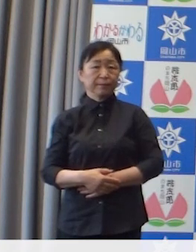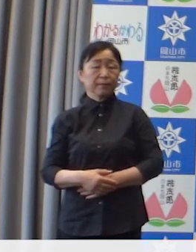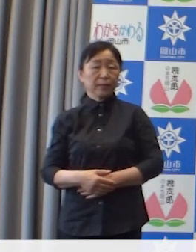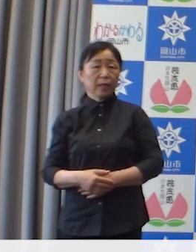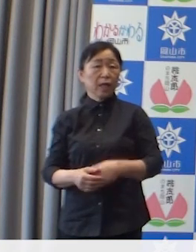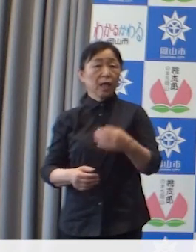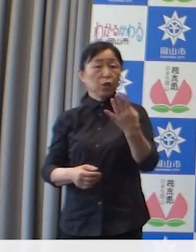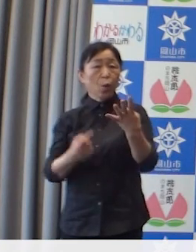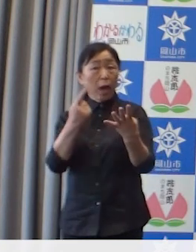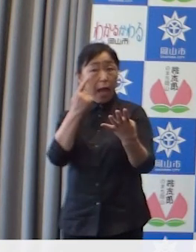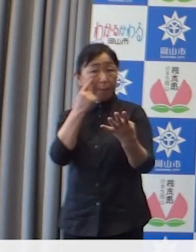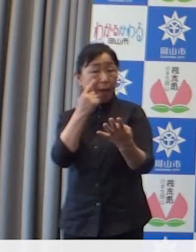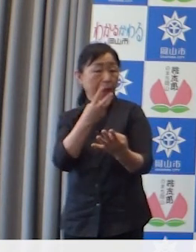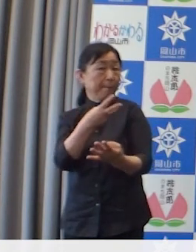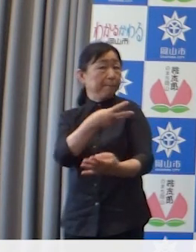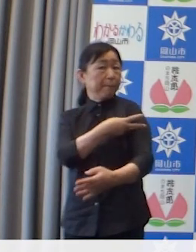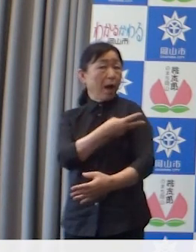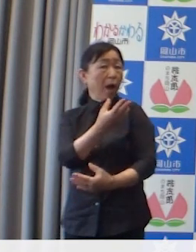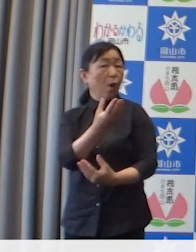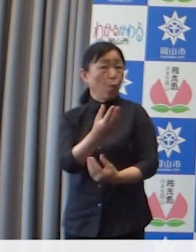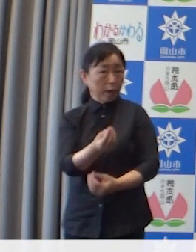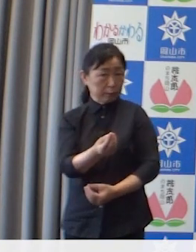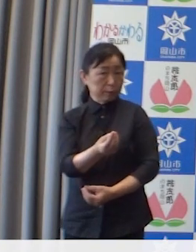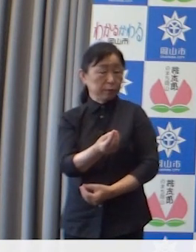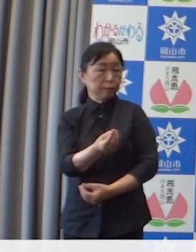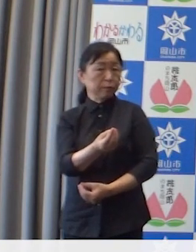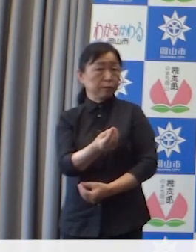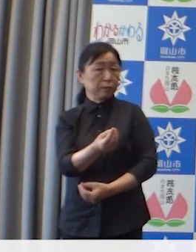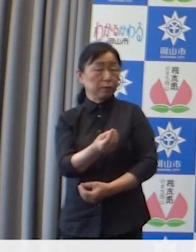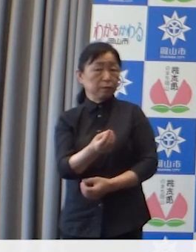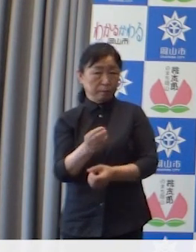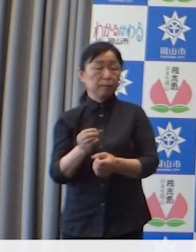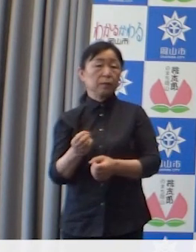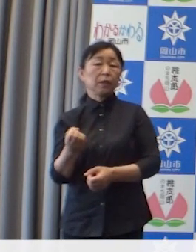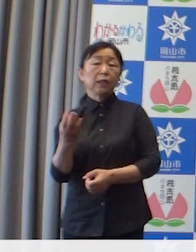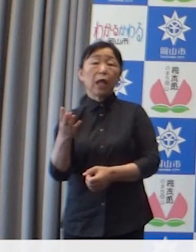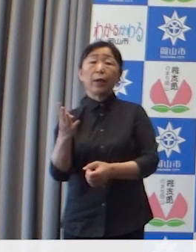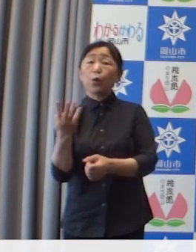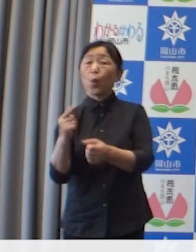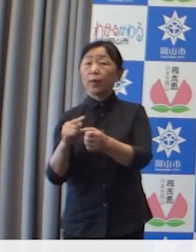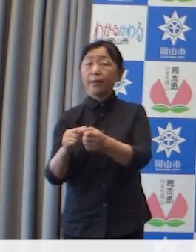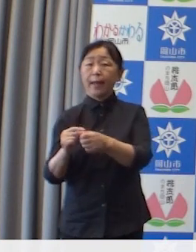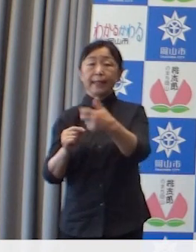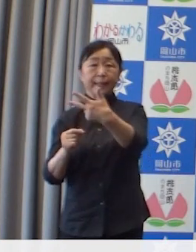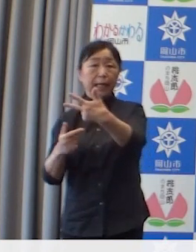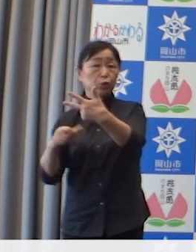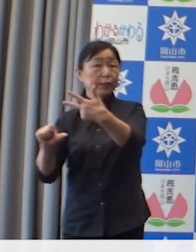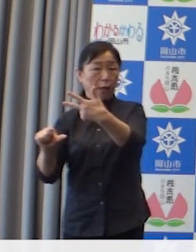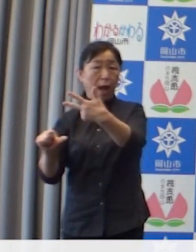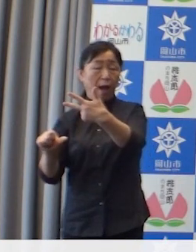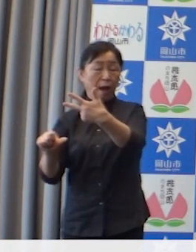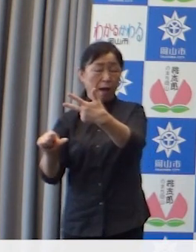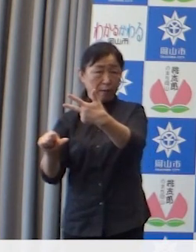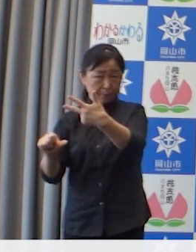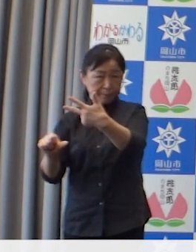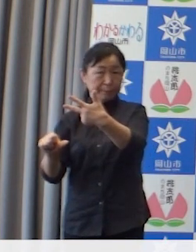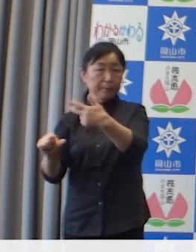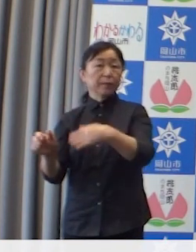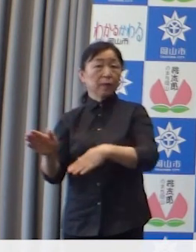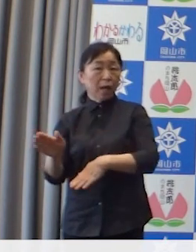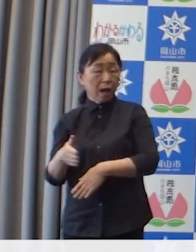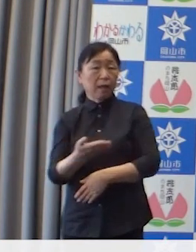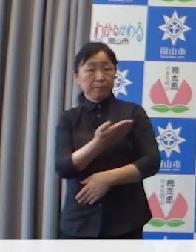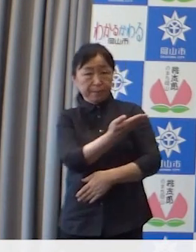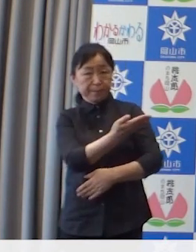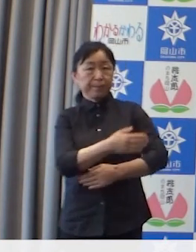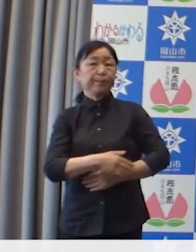4回目接種、これが令和4年の7月5日から始まるんですね。